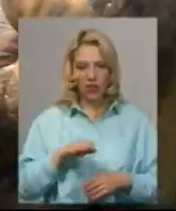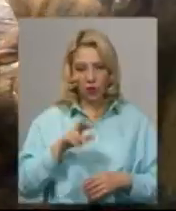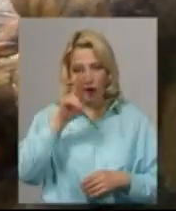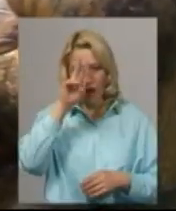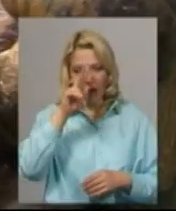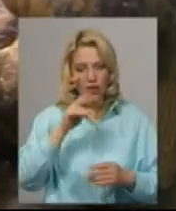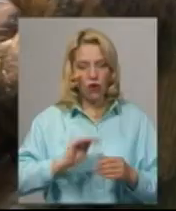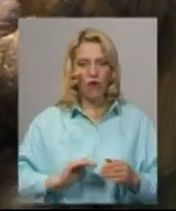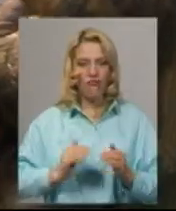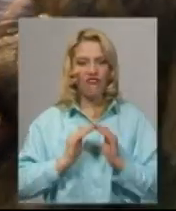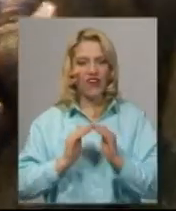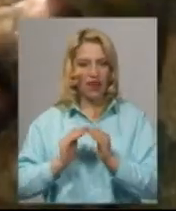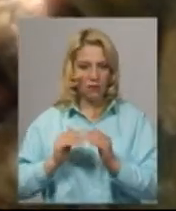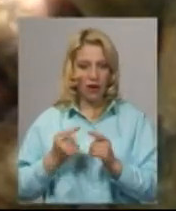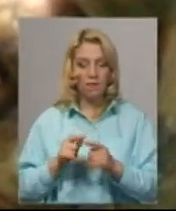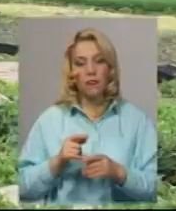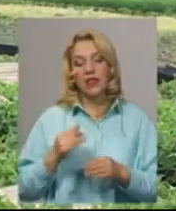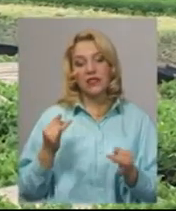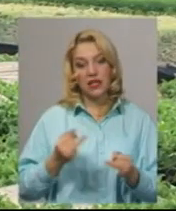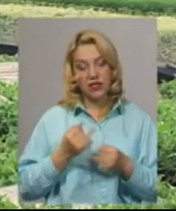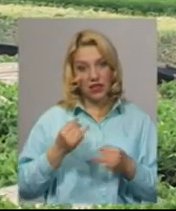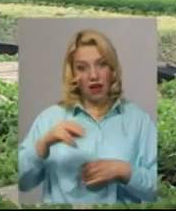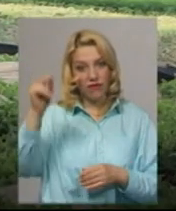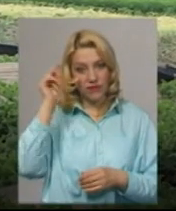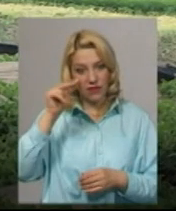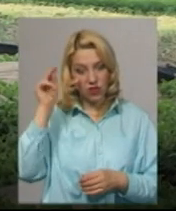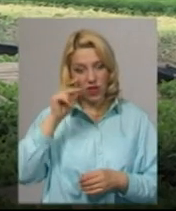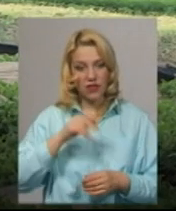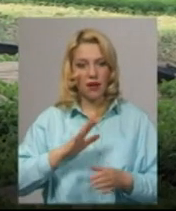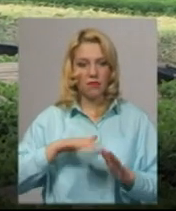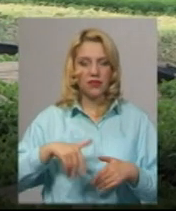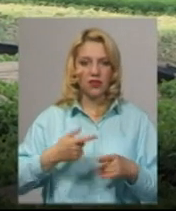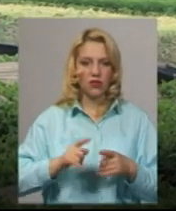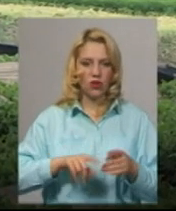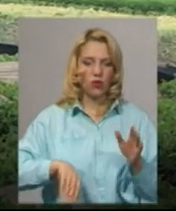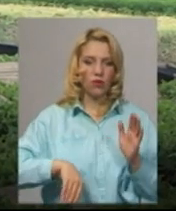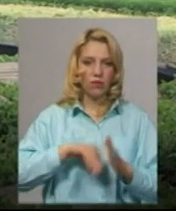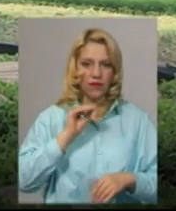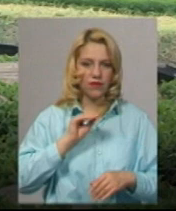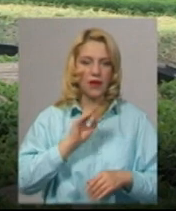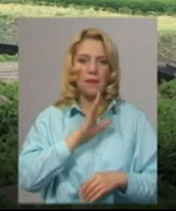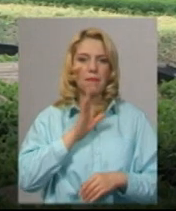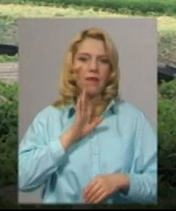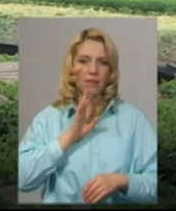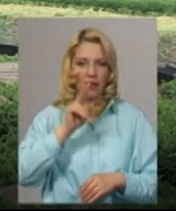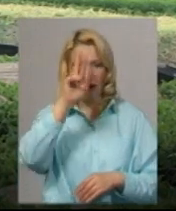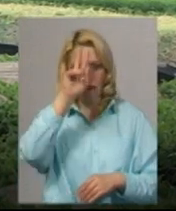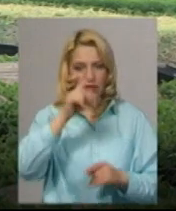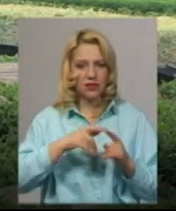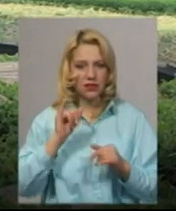зацікавився, порадившись із дружиною, пройшов навчання. Після того я закупив маточне стадо, і